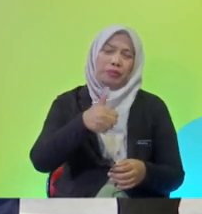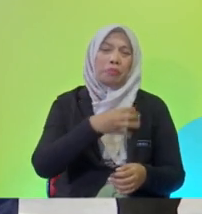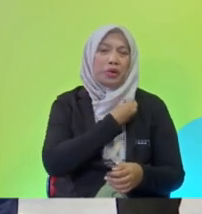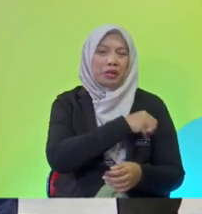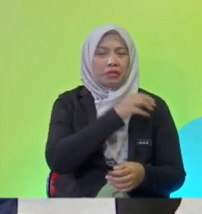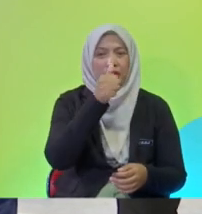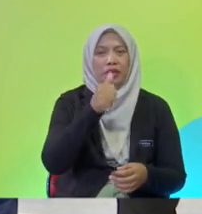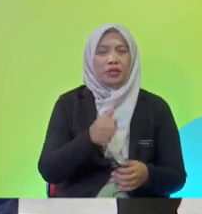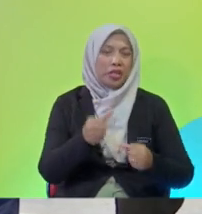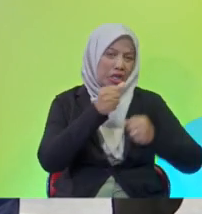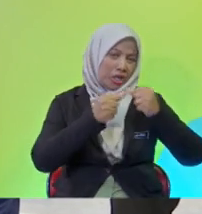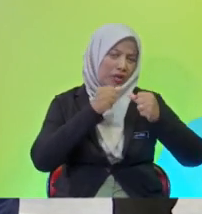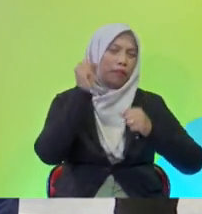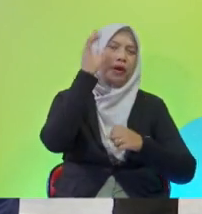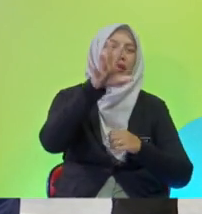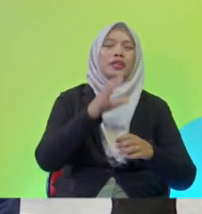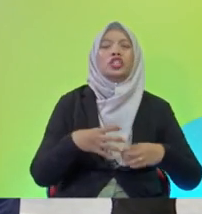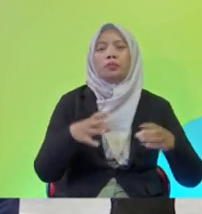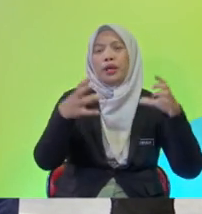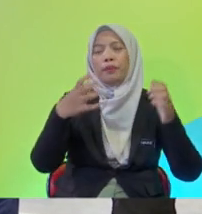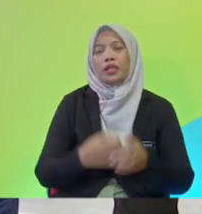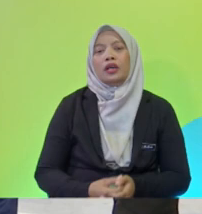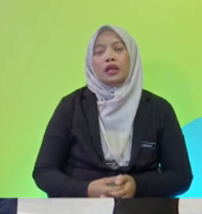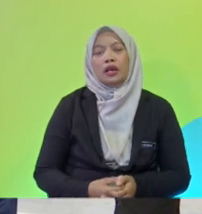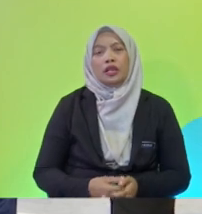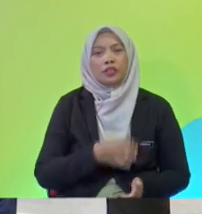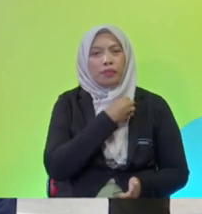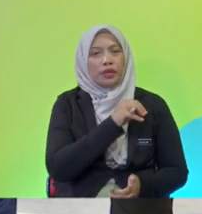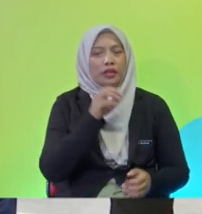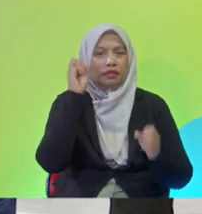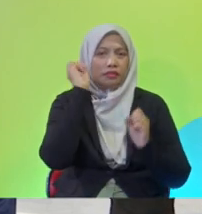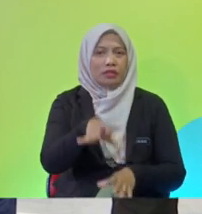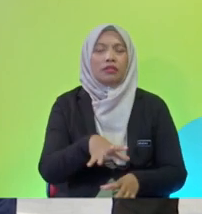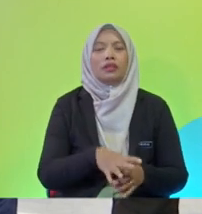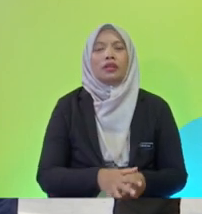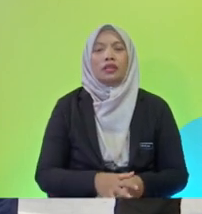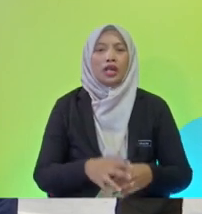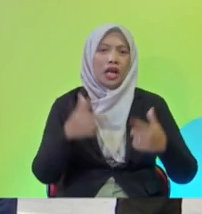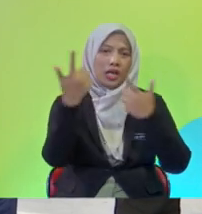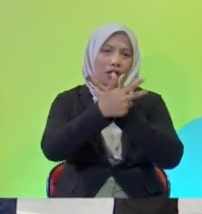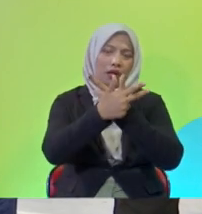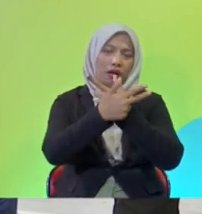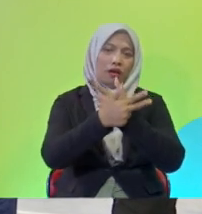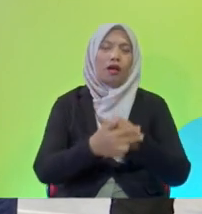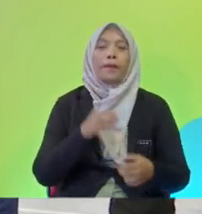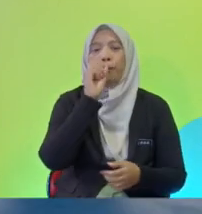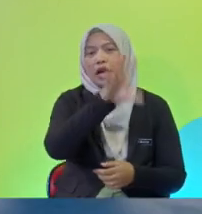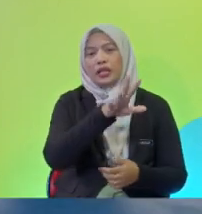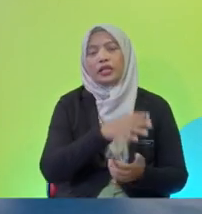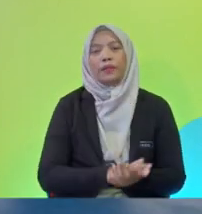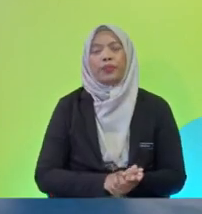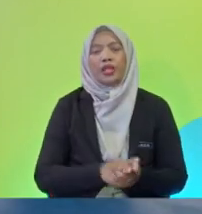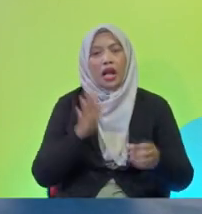tu. Betul. Kejap mereka elak, kejap mereka baling dengan pantas. Kejap mereka tank bola tu, dia mengadang. Sekejap dia membaling.